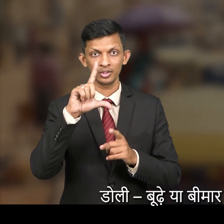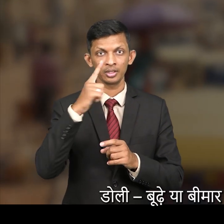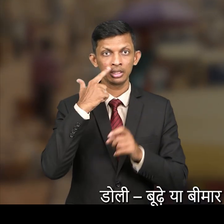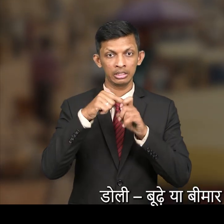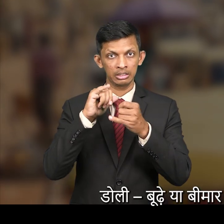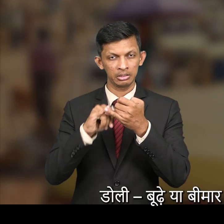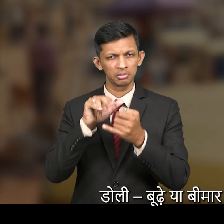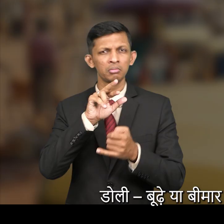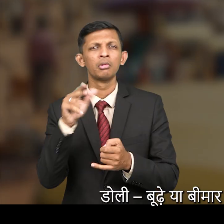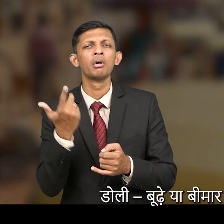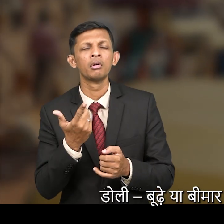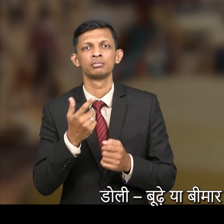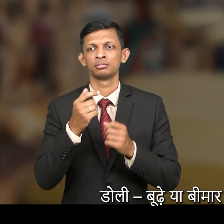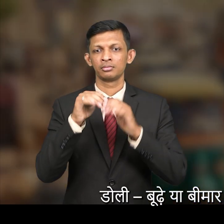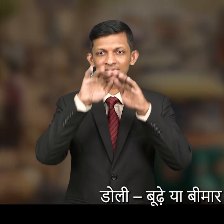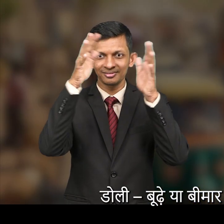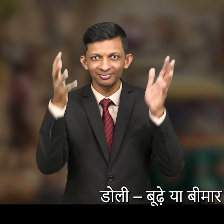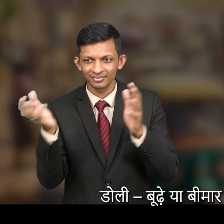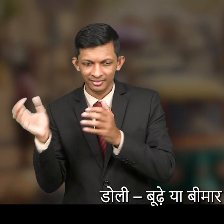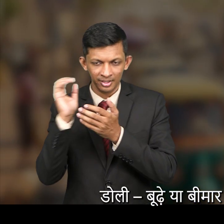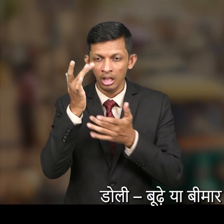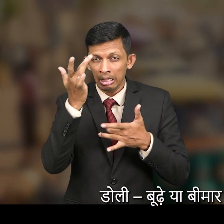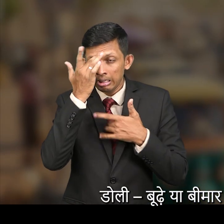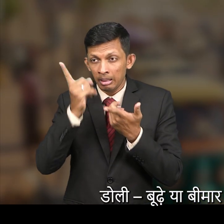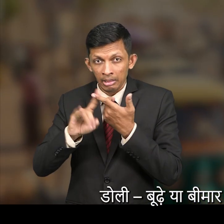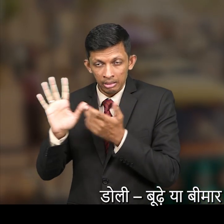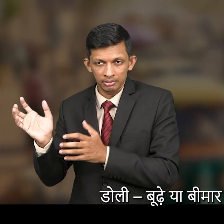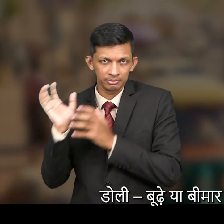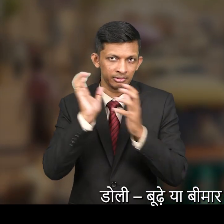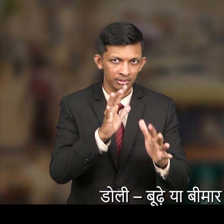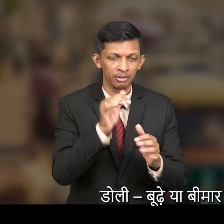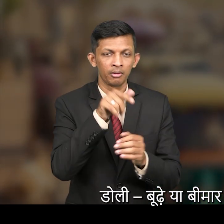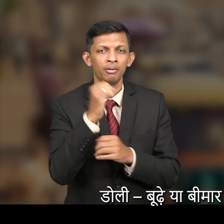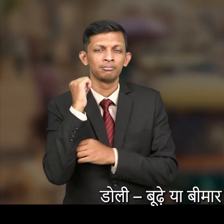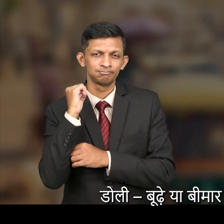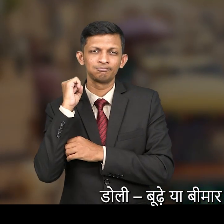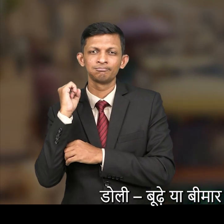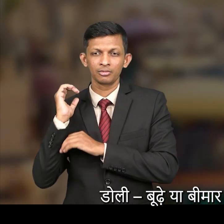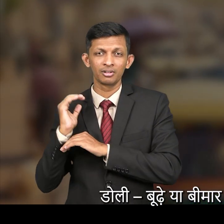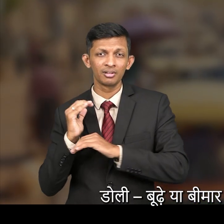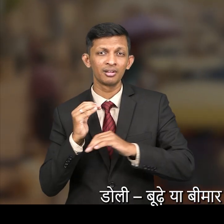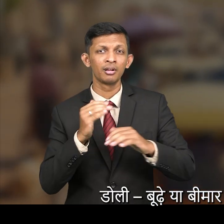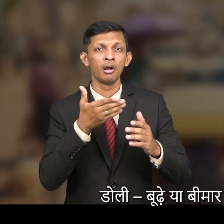डोली, बूढ़े या बीमार व्यक्ति के लिए लोगों द्वारा उठाई जाने वाली सीट, पालकी।